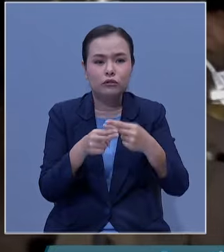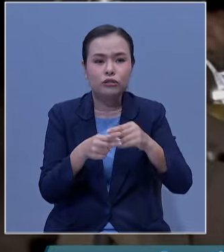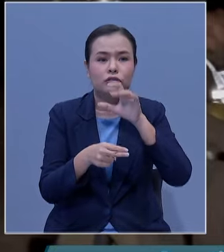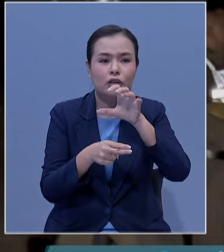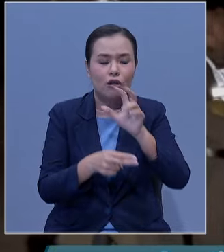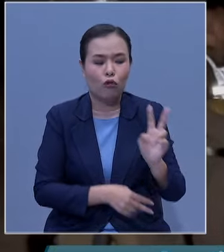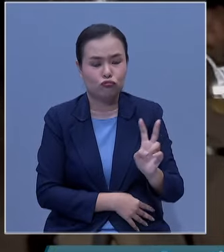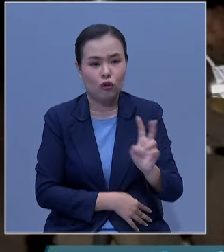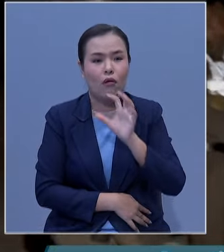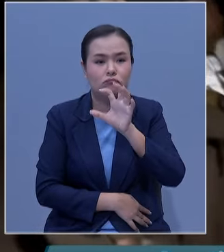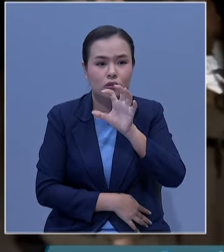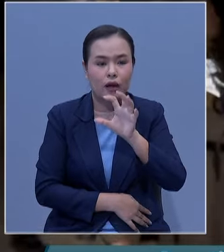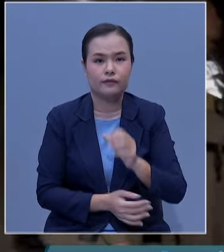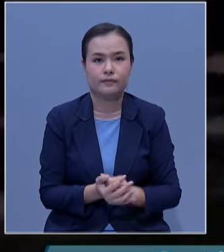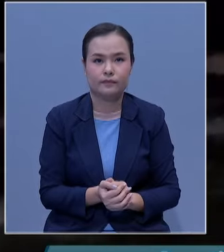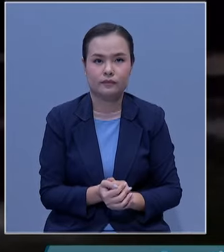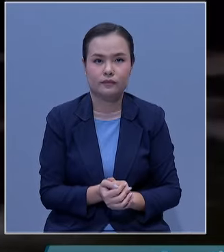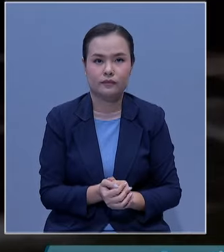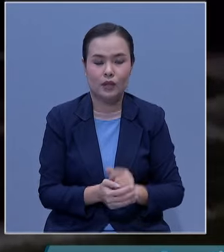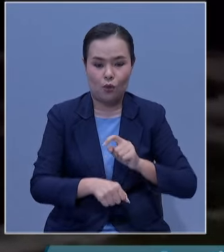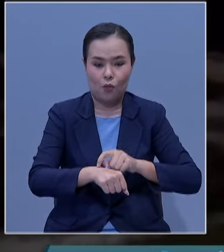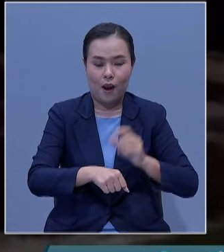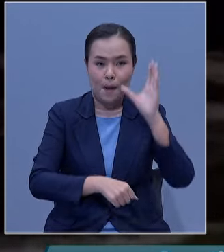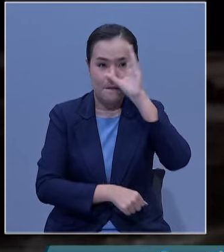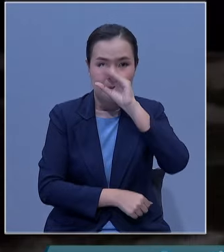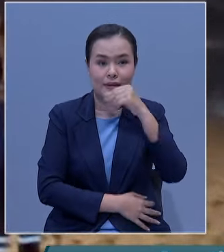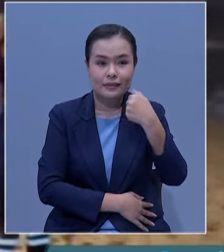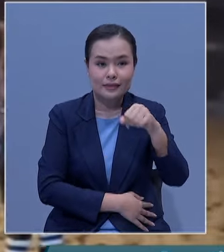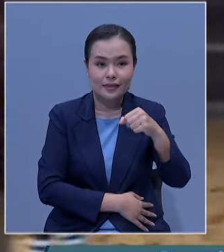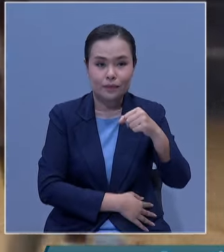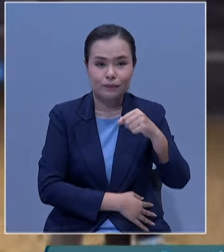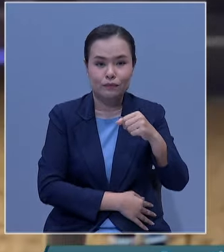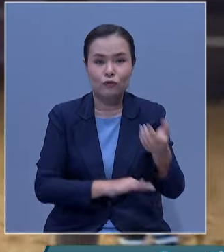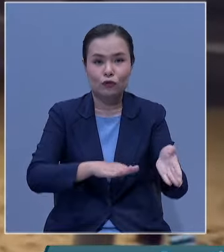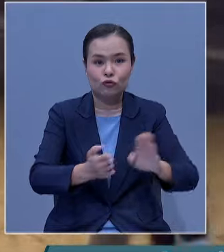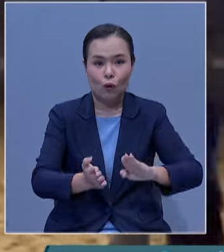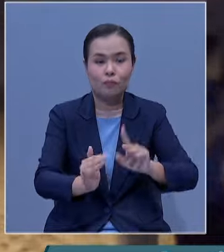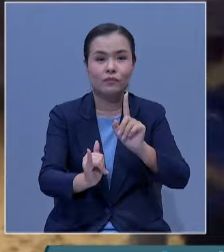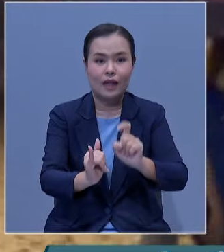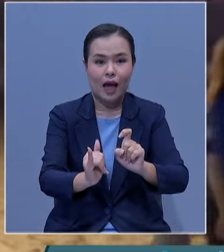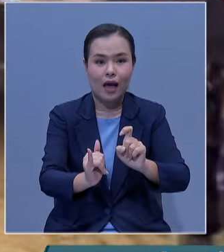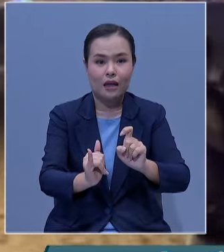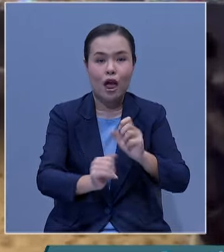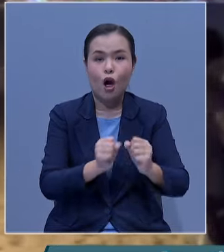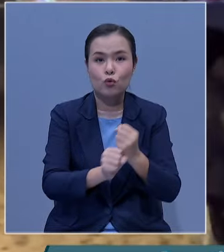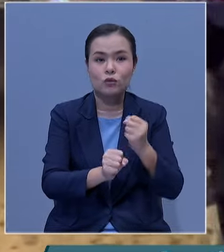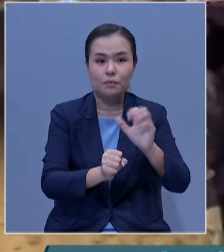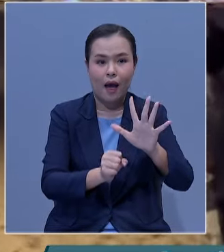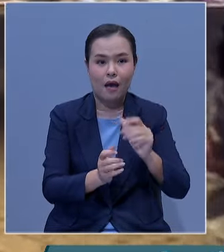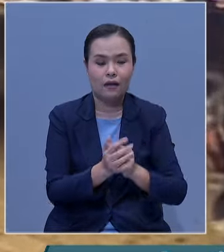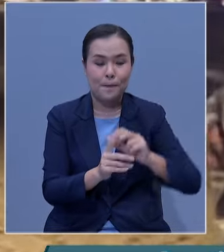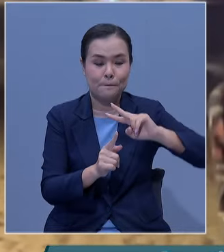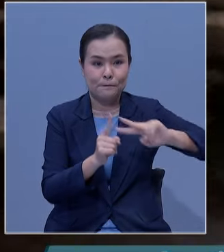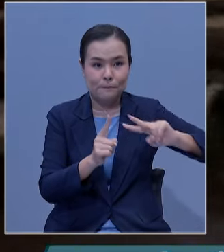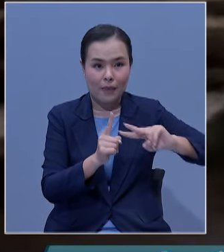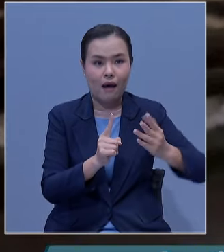เวลานะครับ ทีนี้ในเวลาประมาณ22นาฬิกานะคะเจ้าหน้าที่ได้พบร่างของน้องมาร์คอายุ15ปีสัญชาติเนปาลน